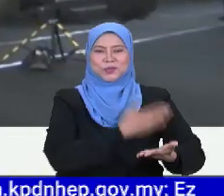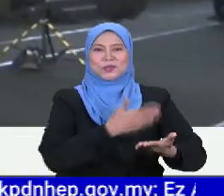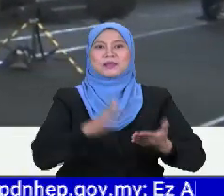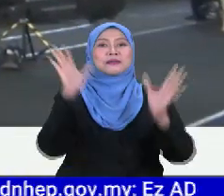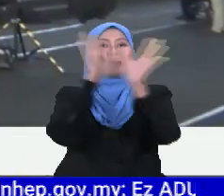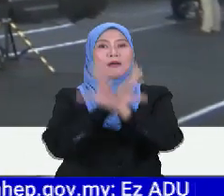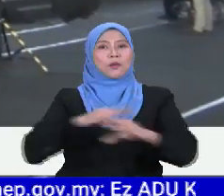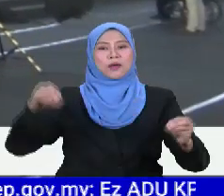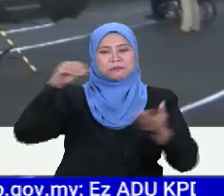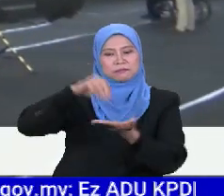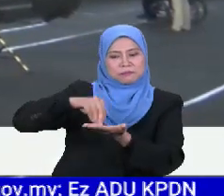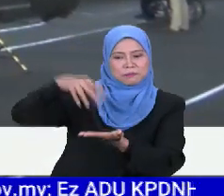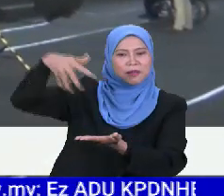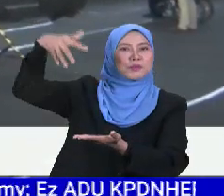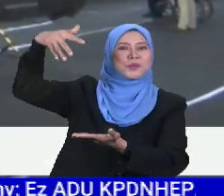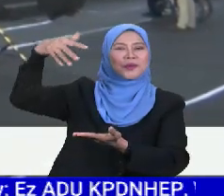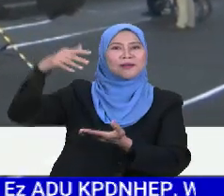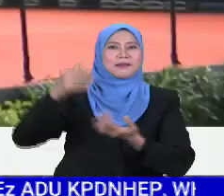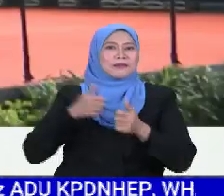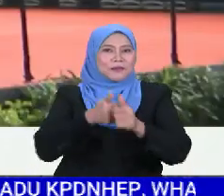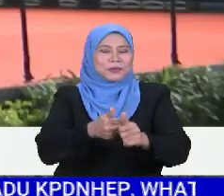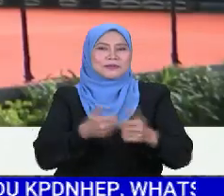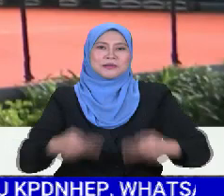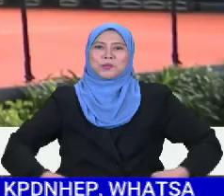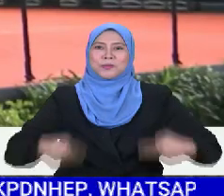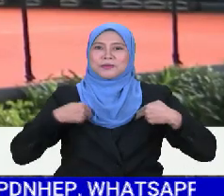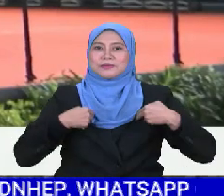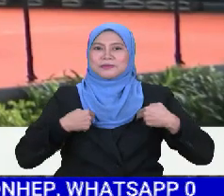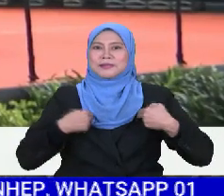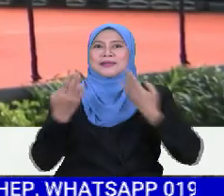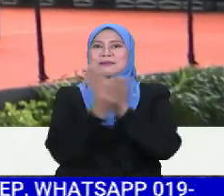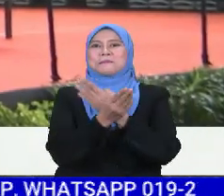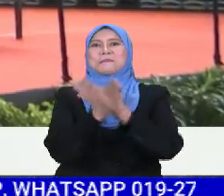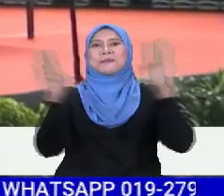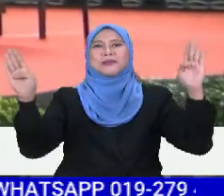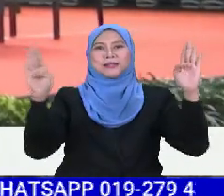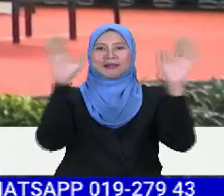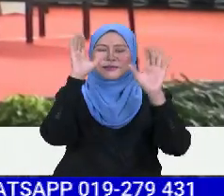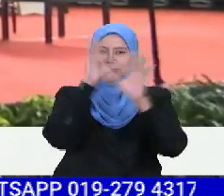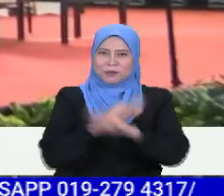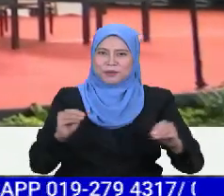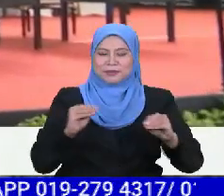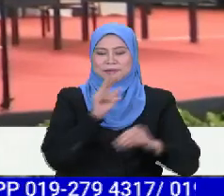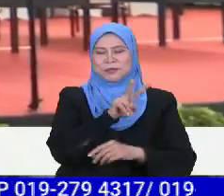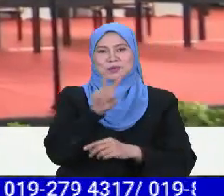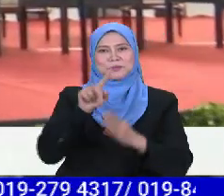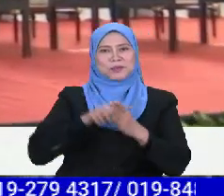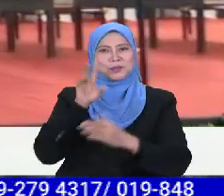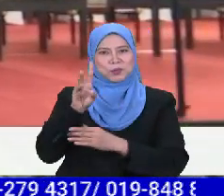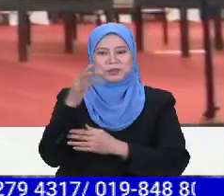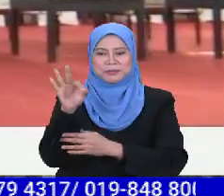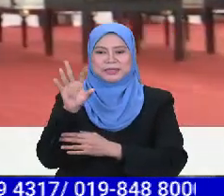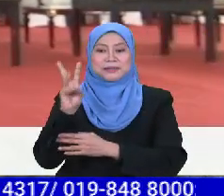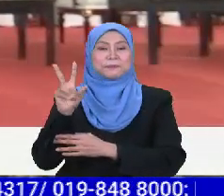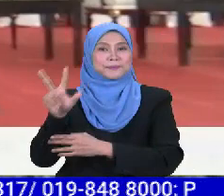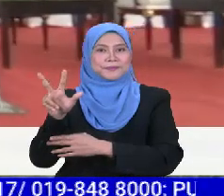Makmur yang menyingkap perjalanan kita menuju kepada kebebasan Sarawak pada tarikh 22 Julai 1963.